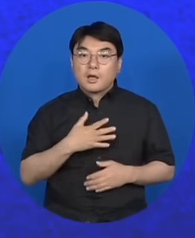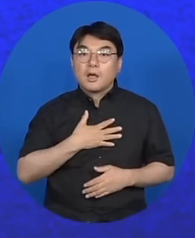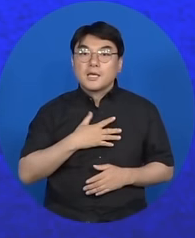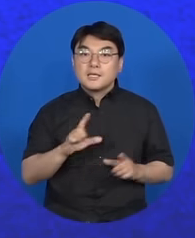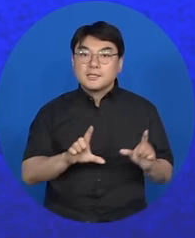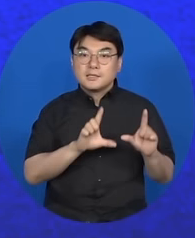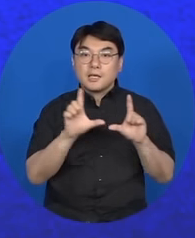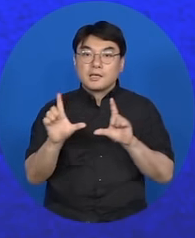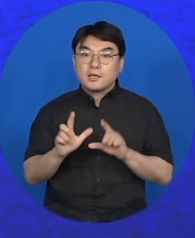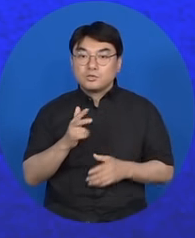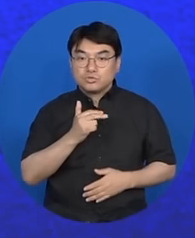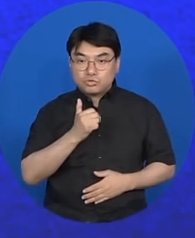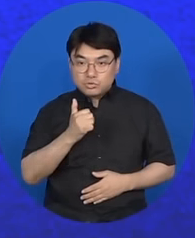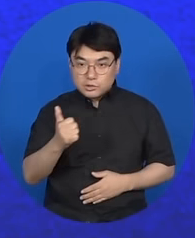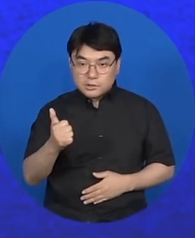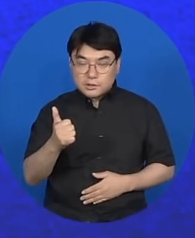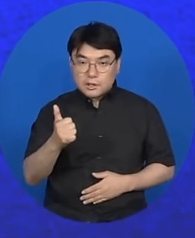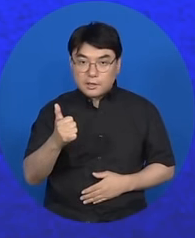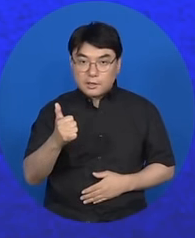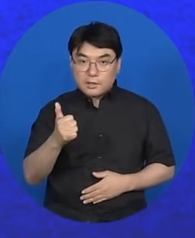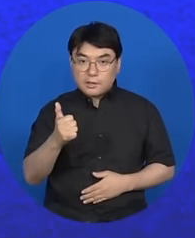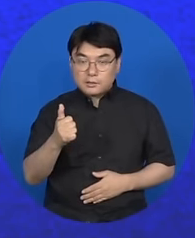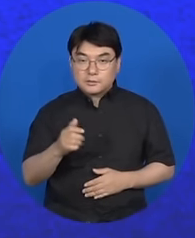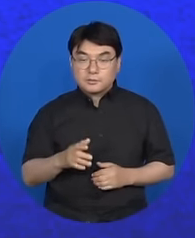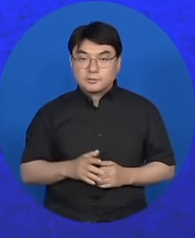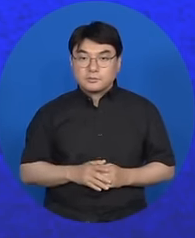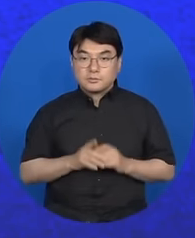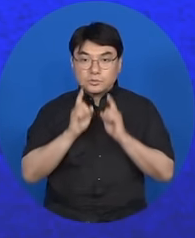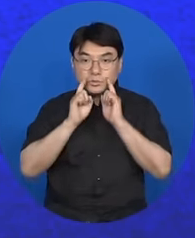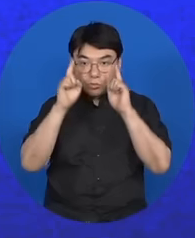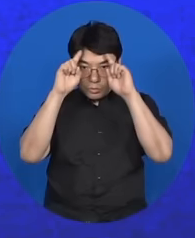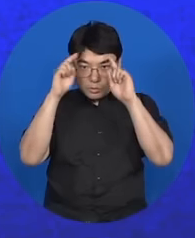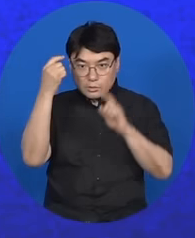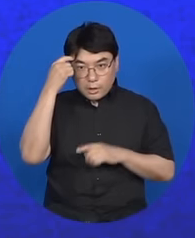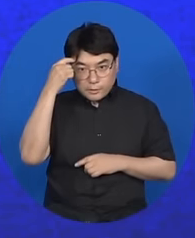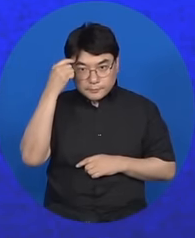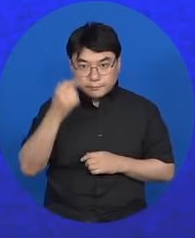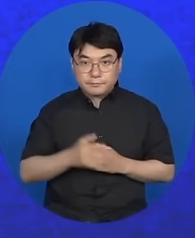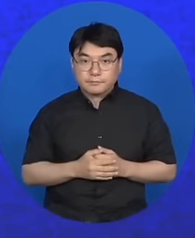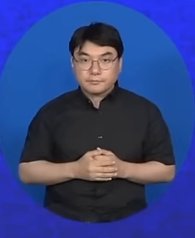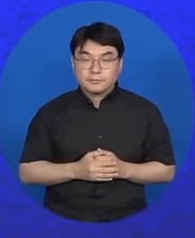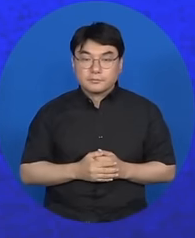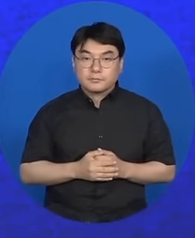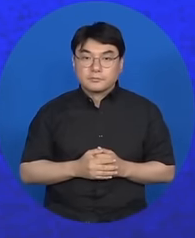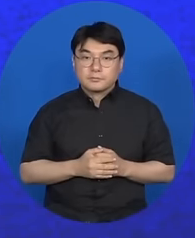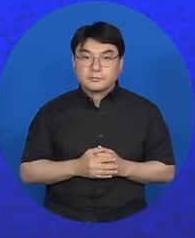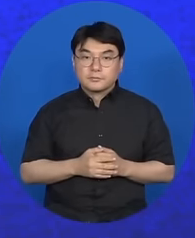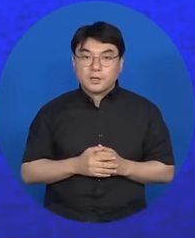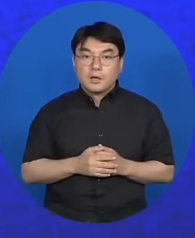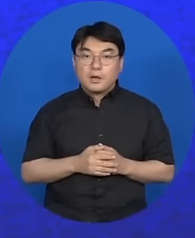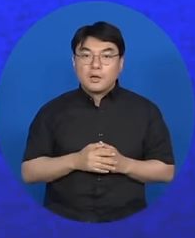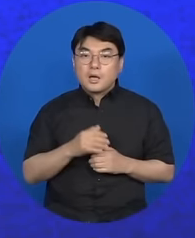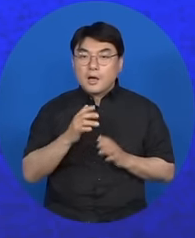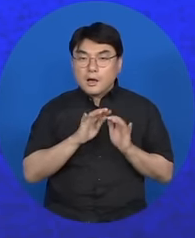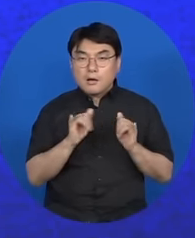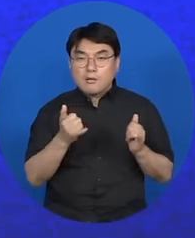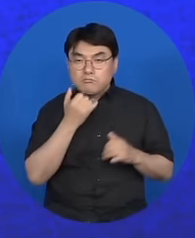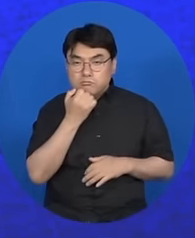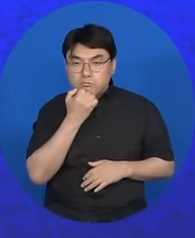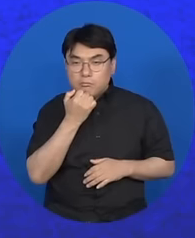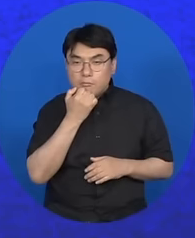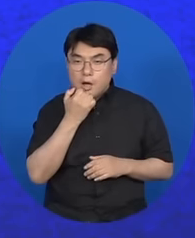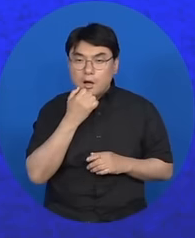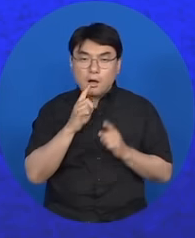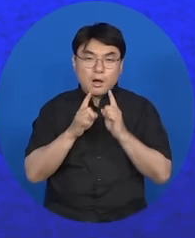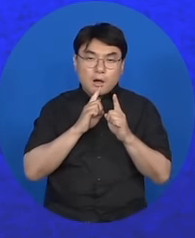내가 인생의 주인이다. 그래서 스크루테이프는 말하기를, 인간이 그런 우스운 소리를 계속